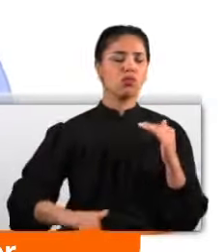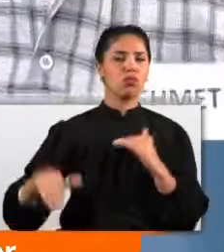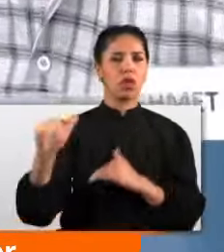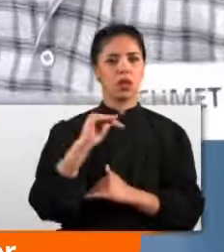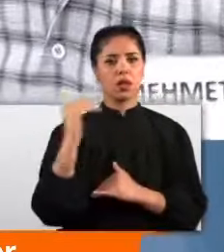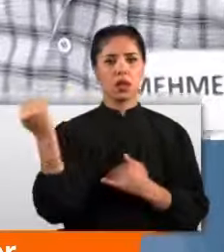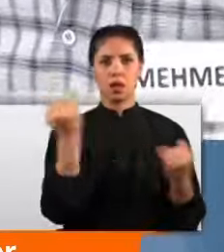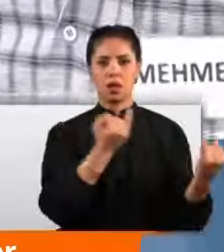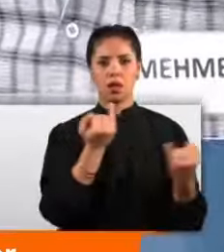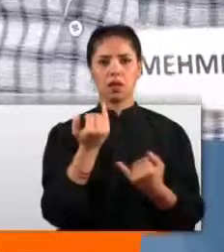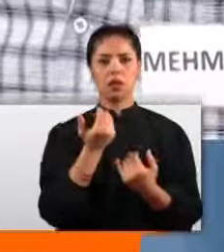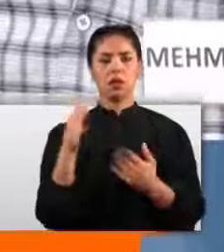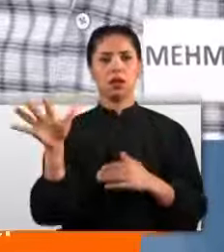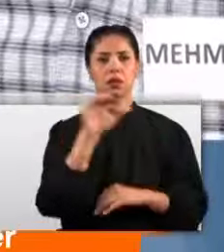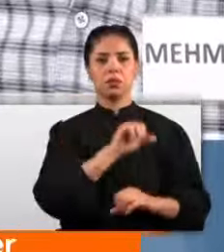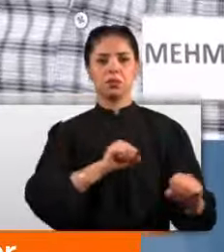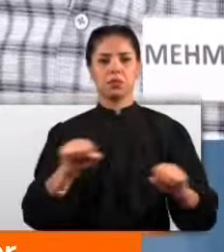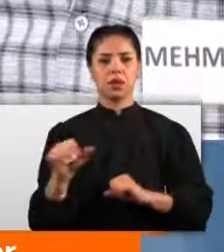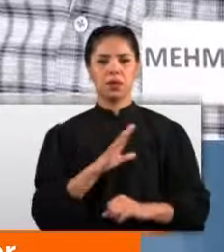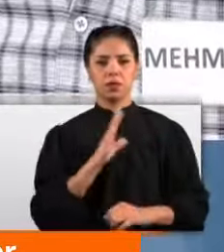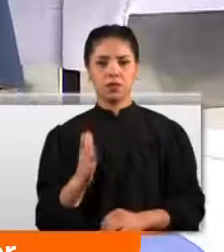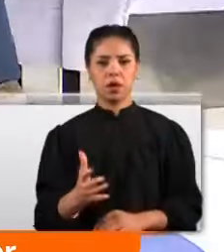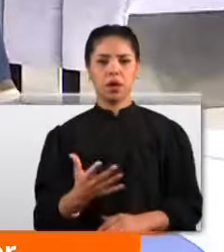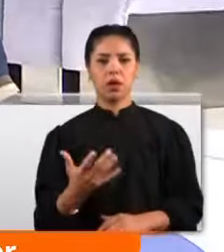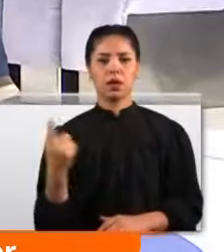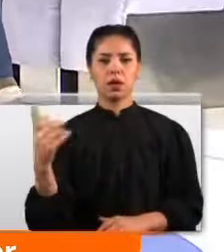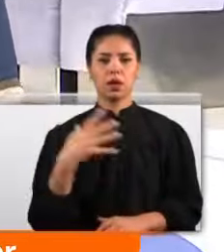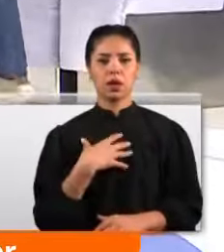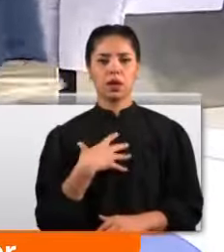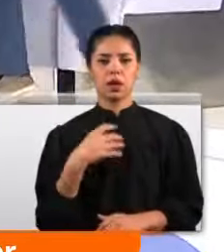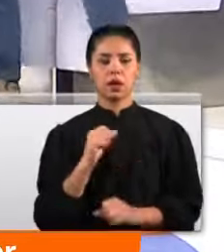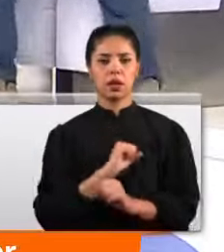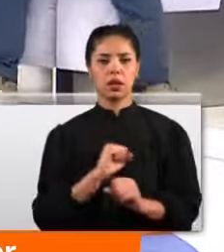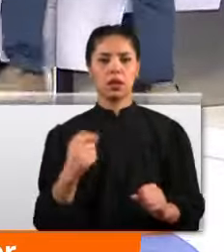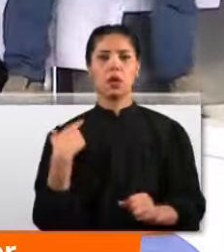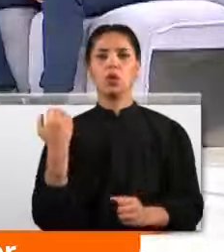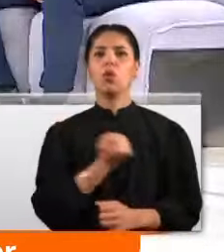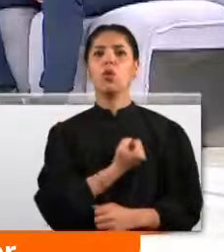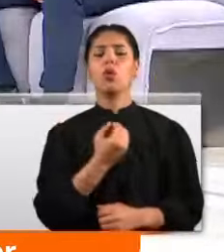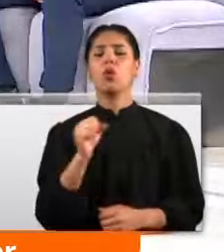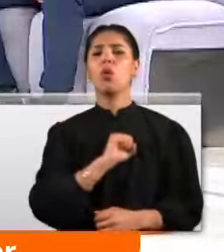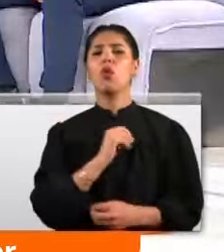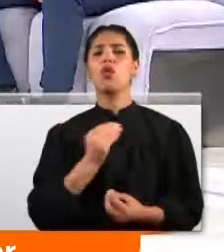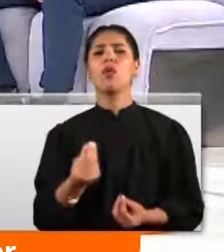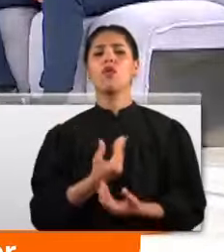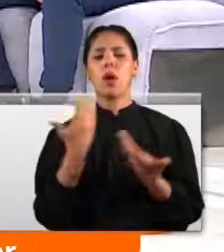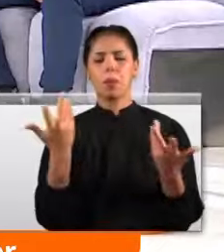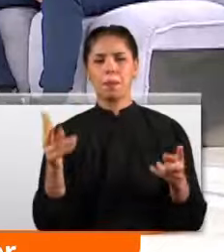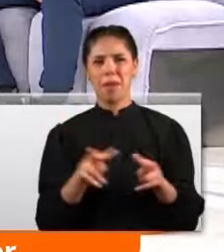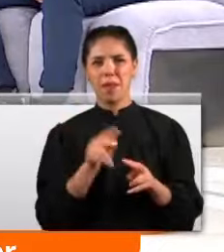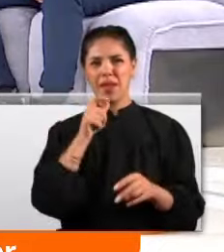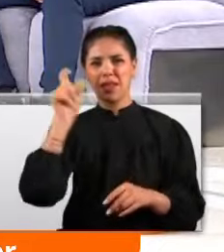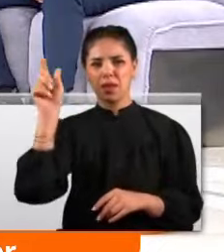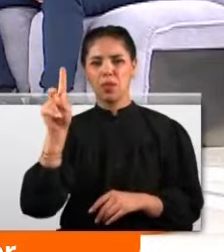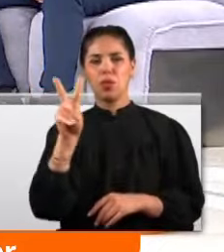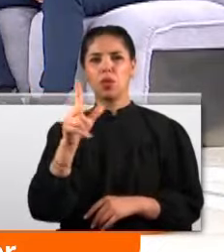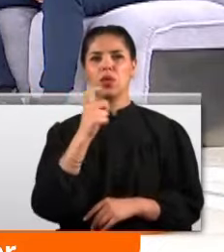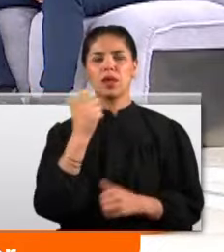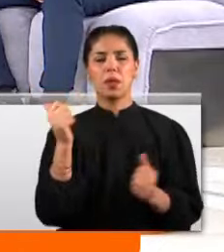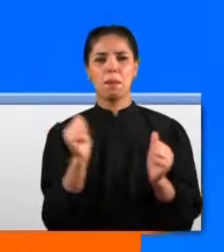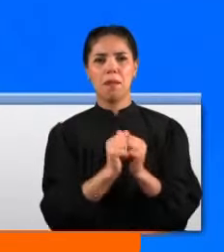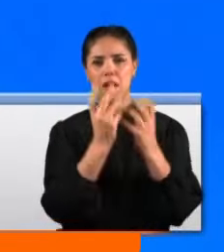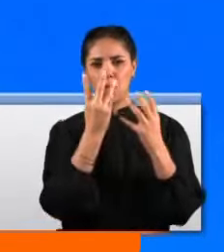yükseldi. Sen kendi ayağına sıktın Mehmet. Sen beni korkutamazsın ki. Mehmet Taşpınar 13 yıldır birlikte olduğu